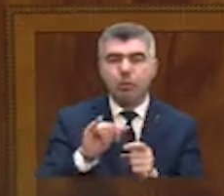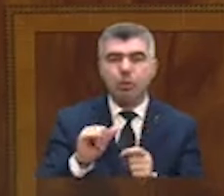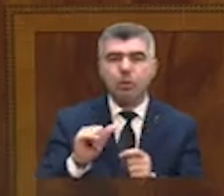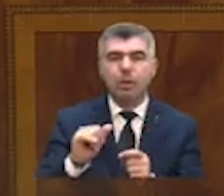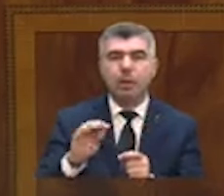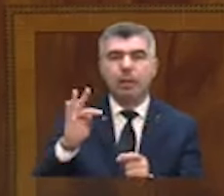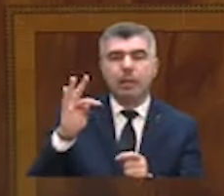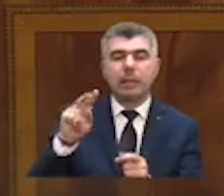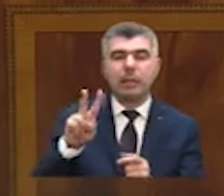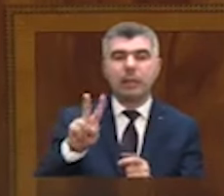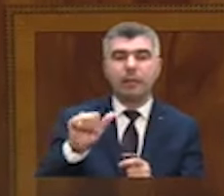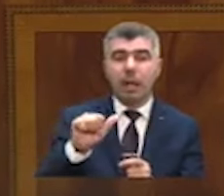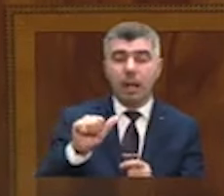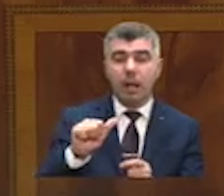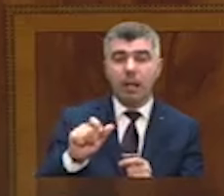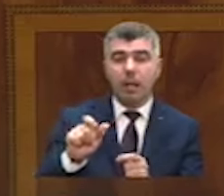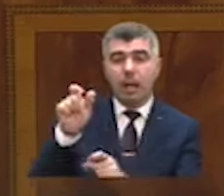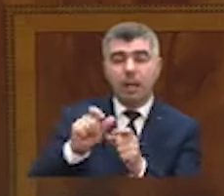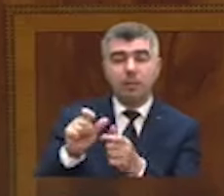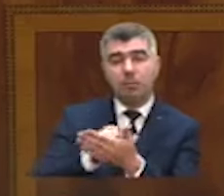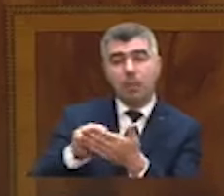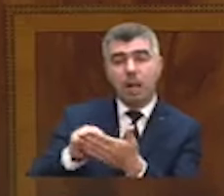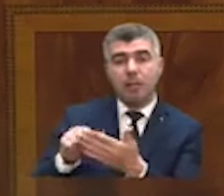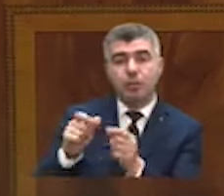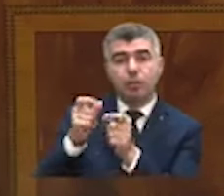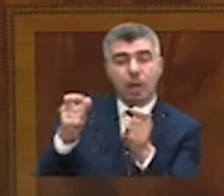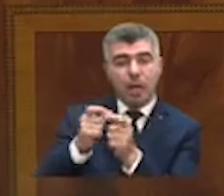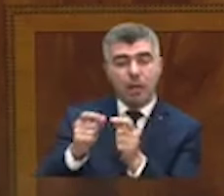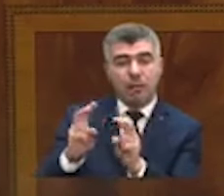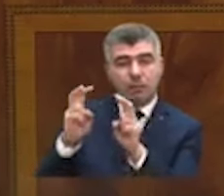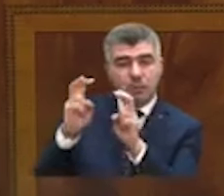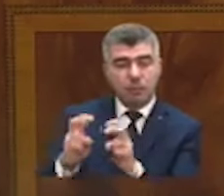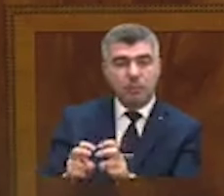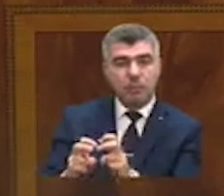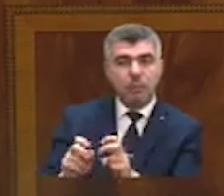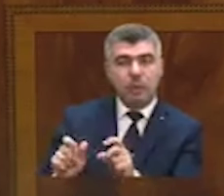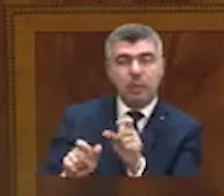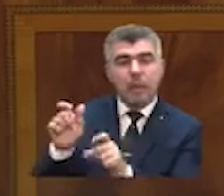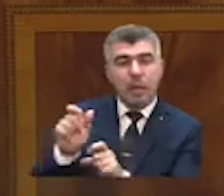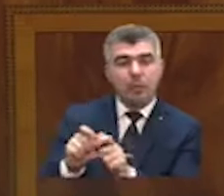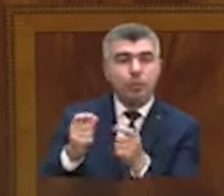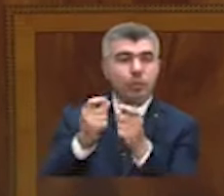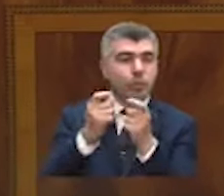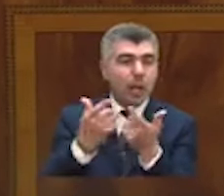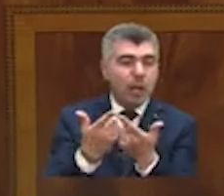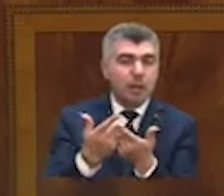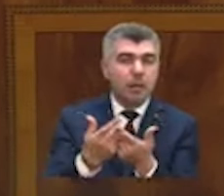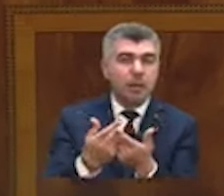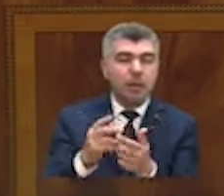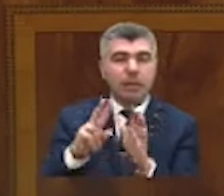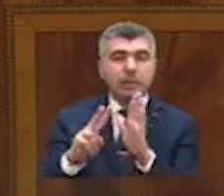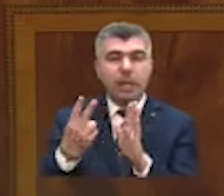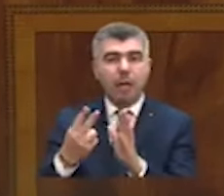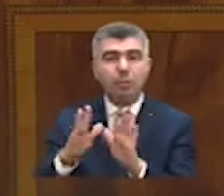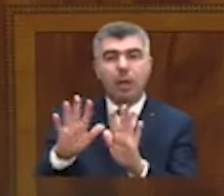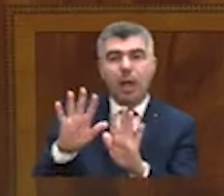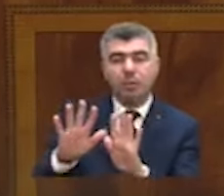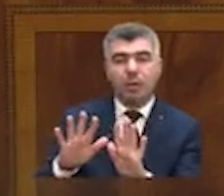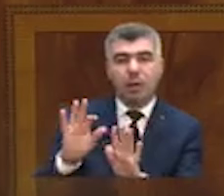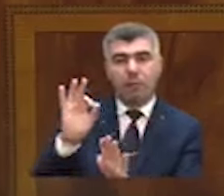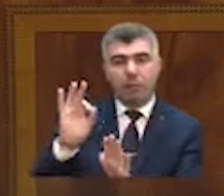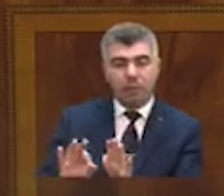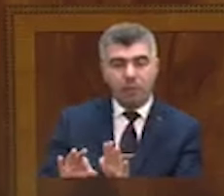يخلصنا الناس شوف ليطو دو تيفي اللي هبطنا على المواطن و الشركات من 12 ل 10